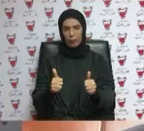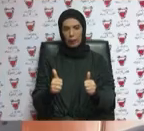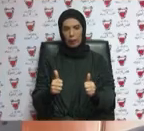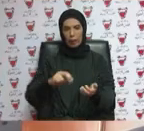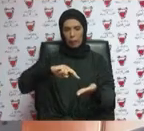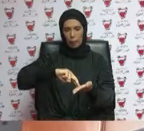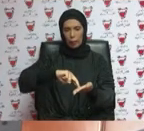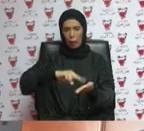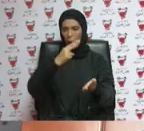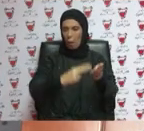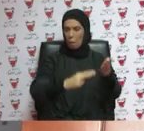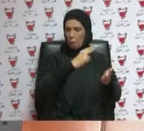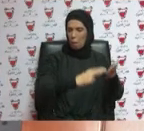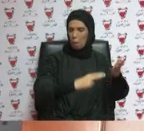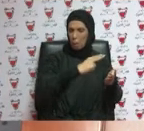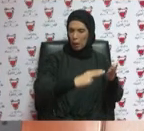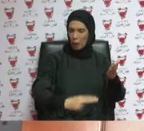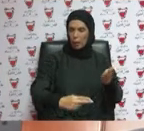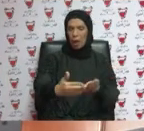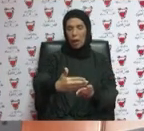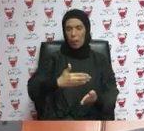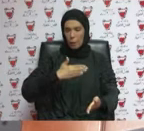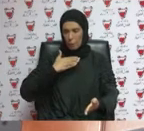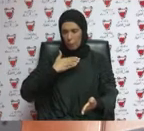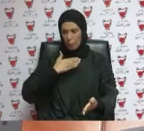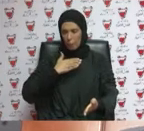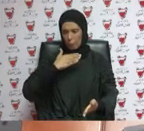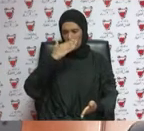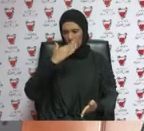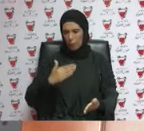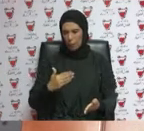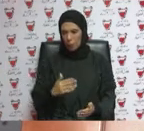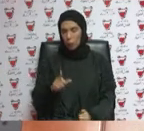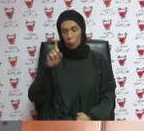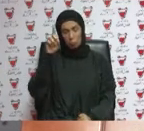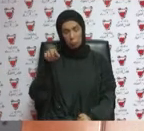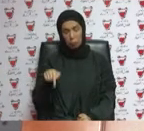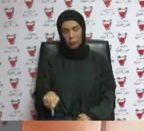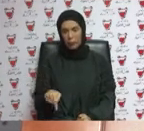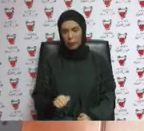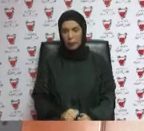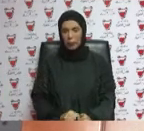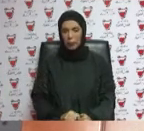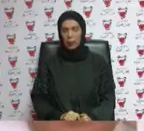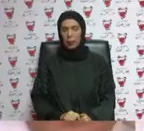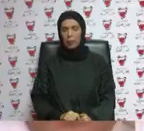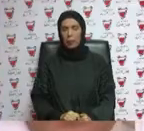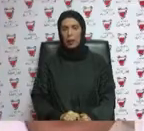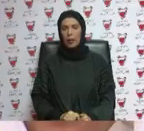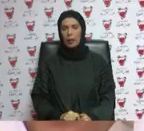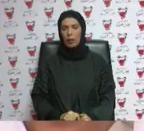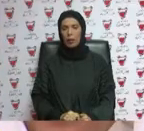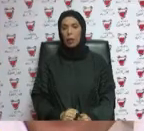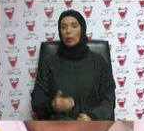إجراء قراراته وإجراءاته الاستباقية الحد إلى اليوم، الحد من الأزمة